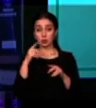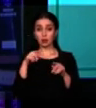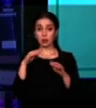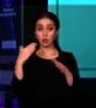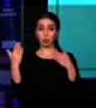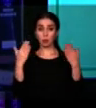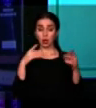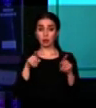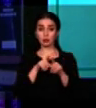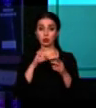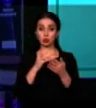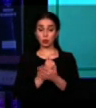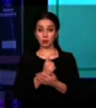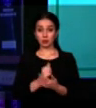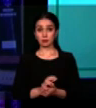tomonlarini toping.